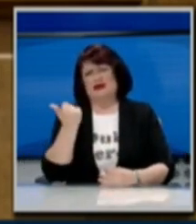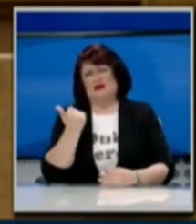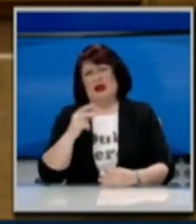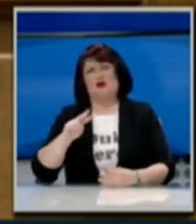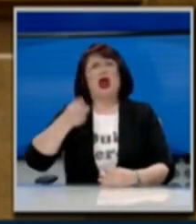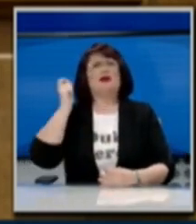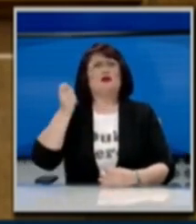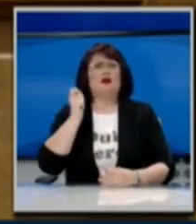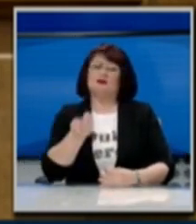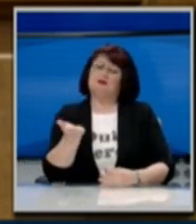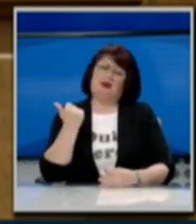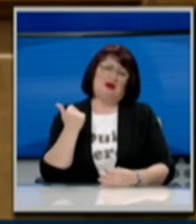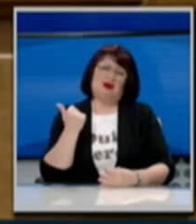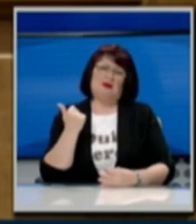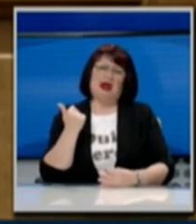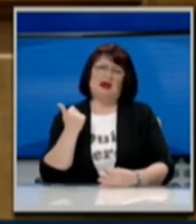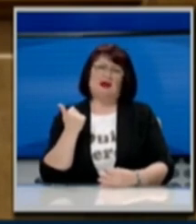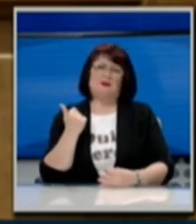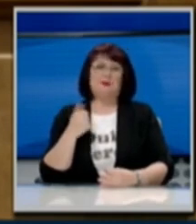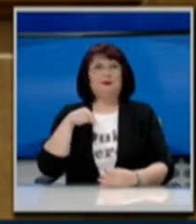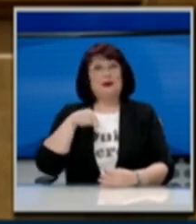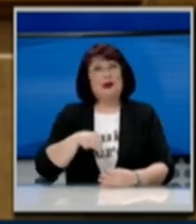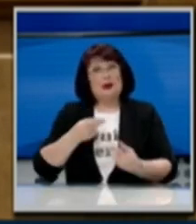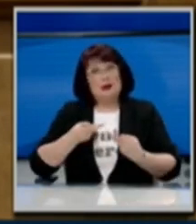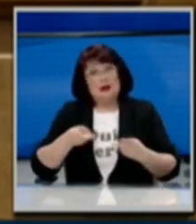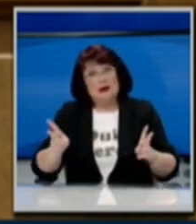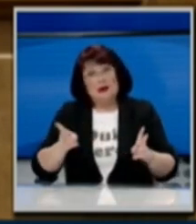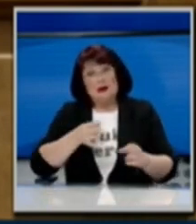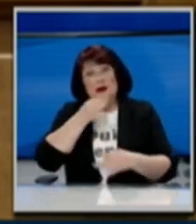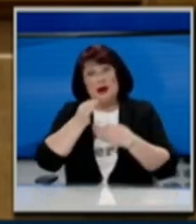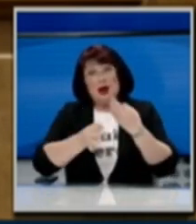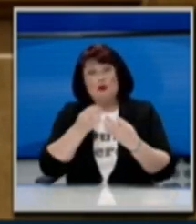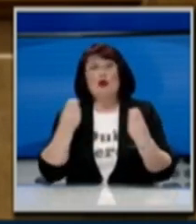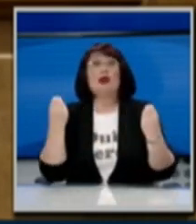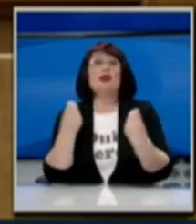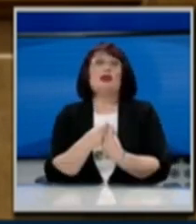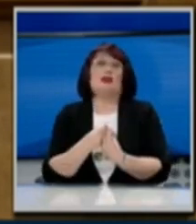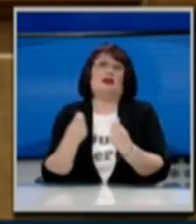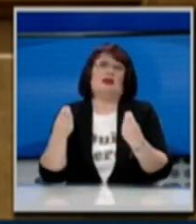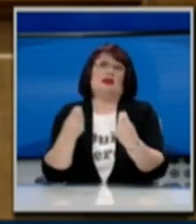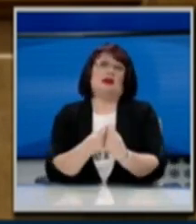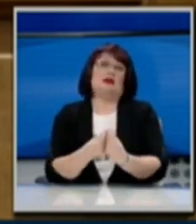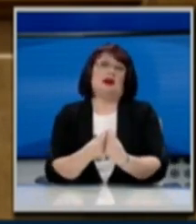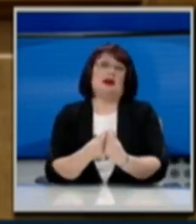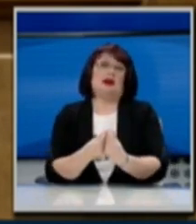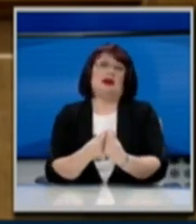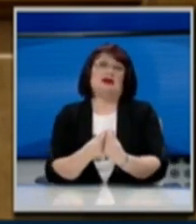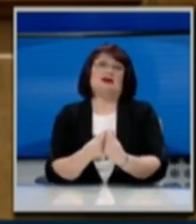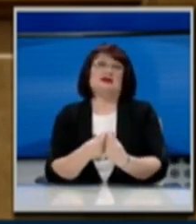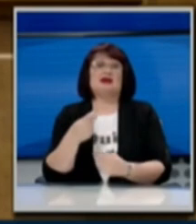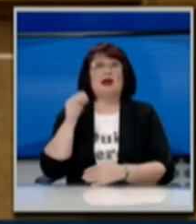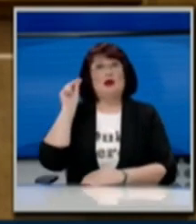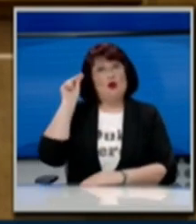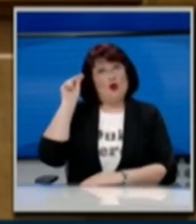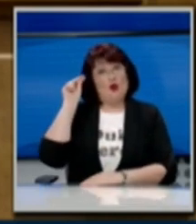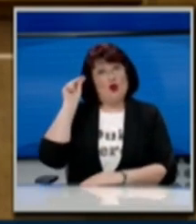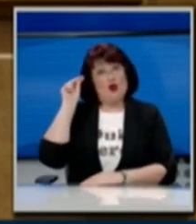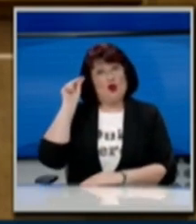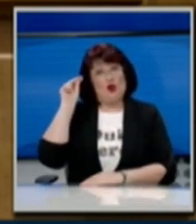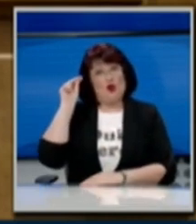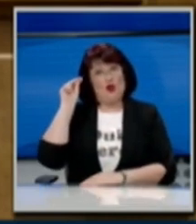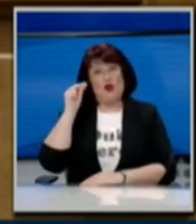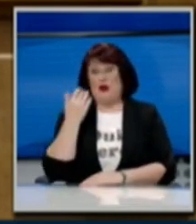αντιπολίτευσης, και αυτό θα μου επιτρέψετε να πω ότι δεν συνάδει με τον όρκο που δώσαμε πριν